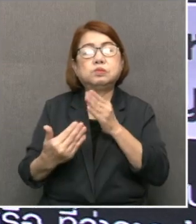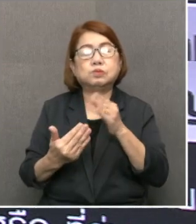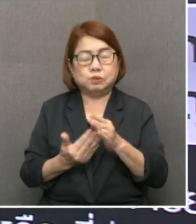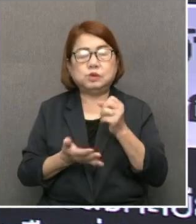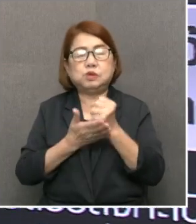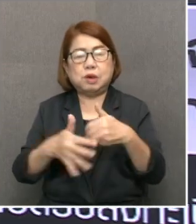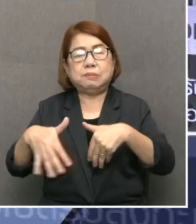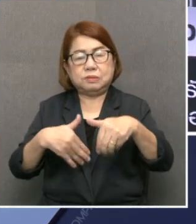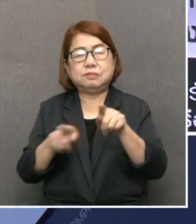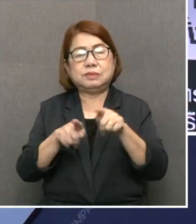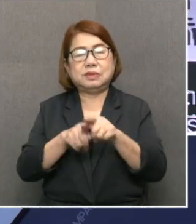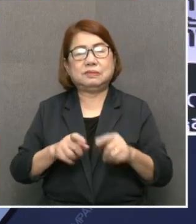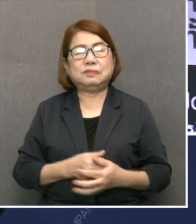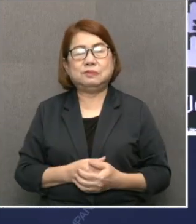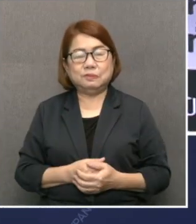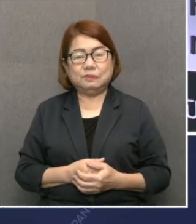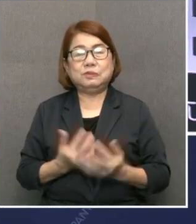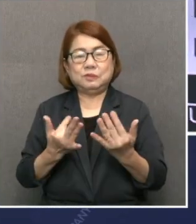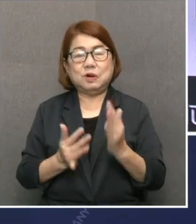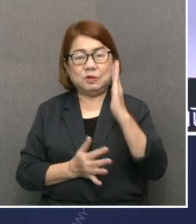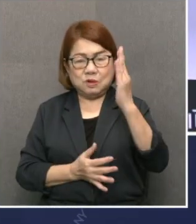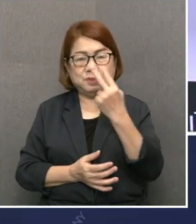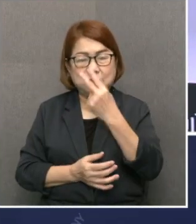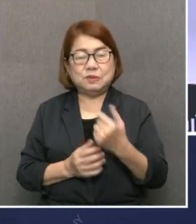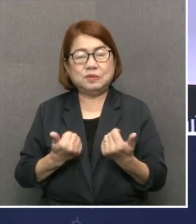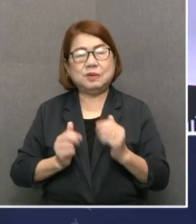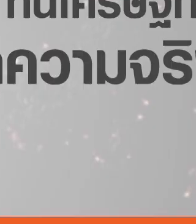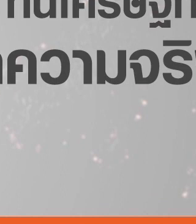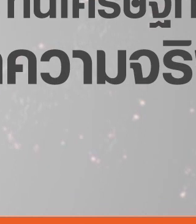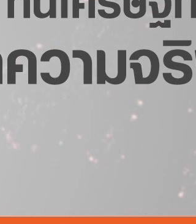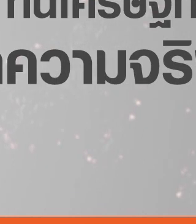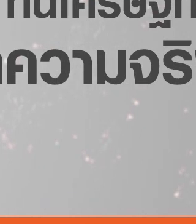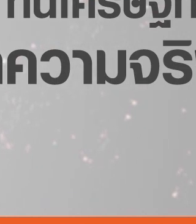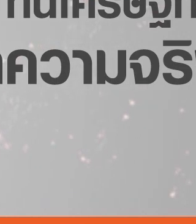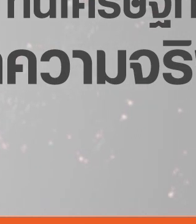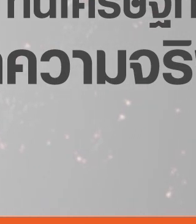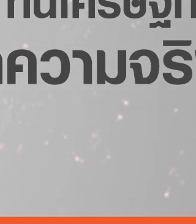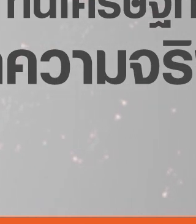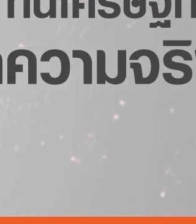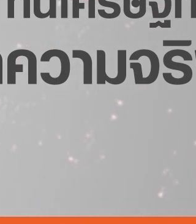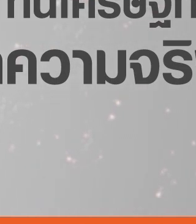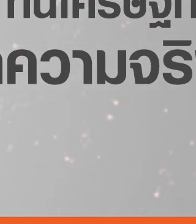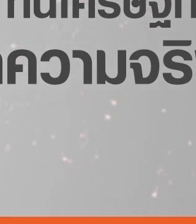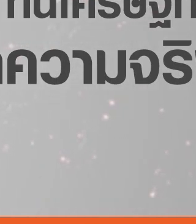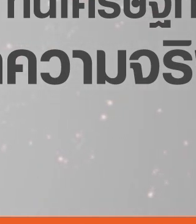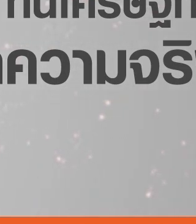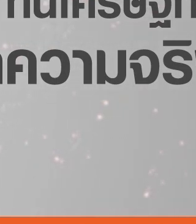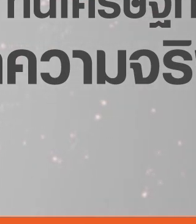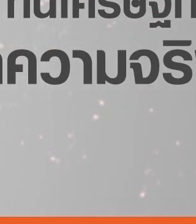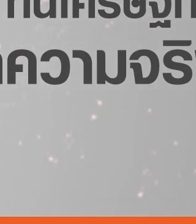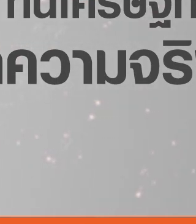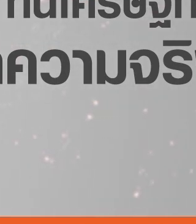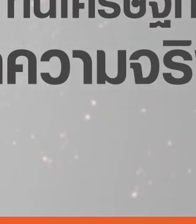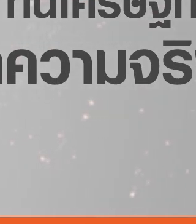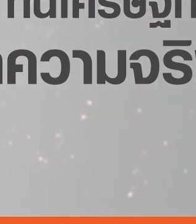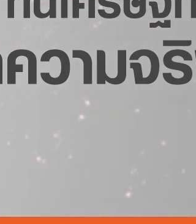นเช่นกันค่ะคุณนิว ครับเดี๋ยวรอติดตามกันด้วยนะครับวันนี้ขอบคุณคุณแอมมากครับ อย่าลืมกด Subscribe กดไลค์กดแชร์ในทุกช่องทางออนไลน์ของ